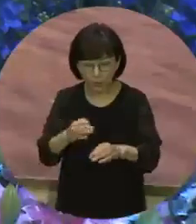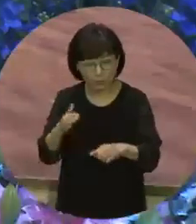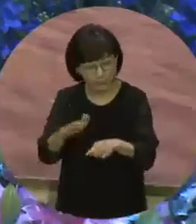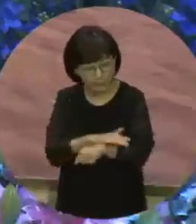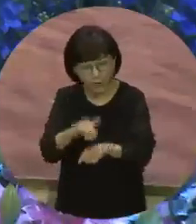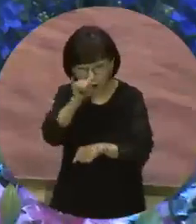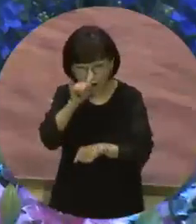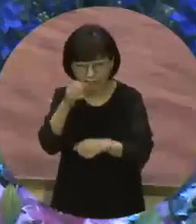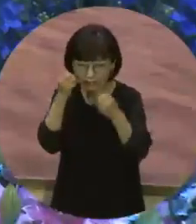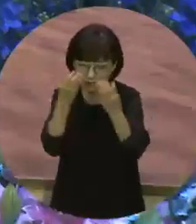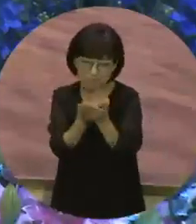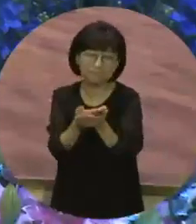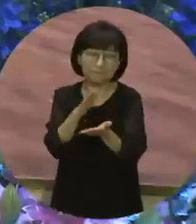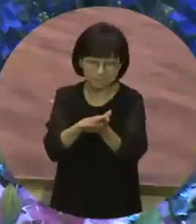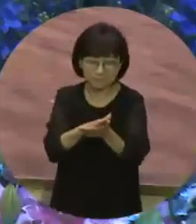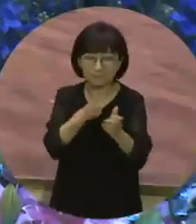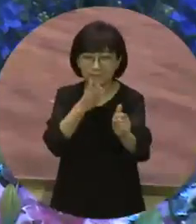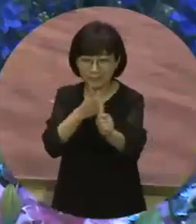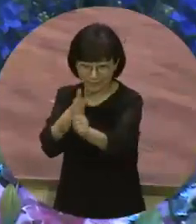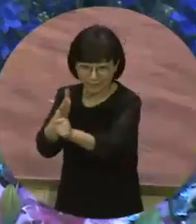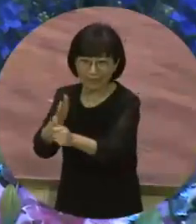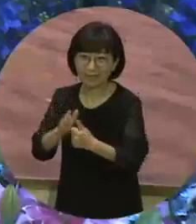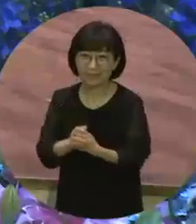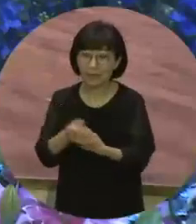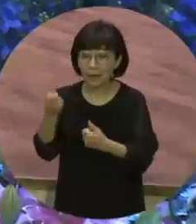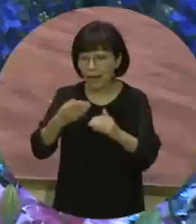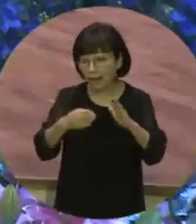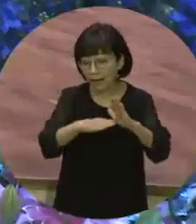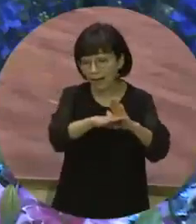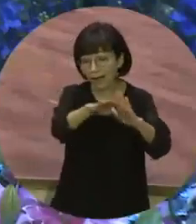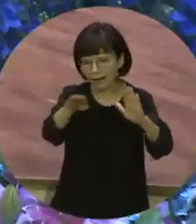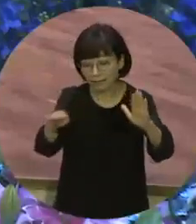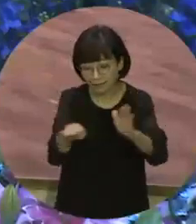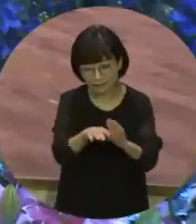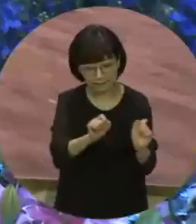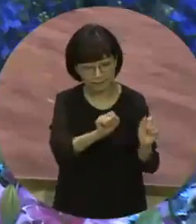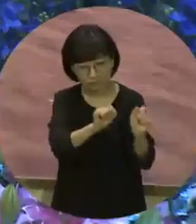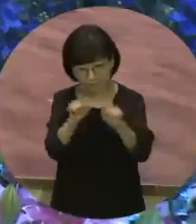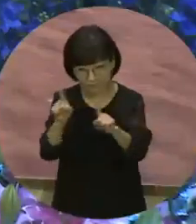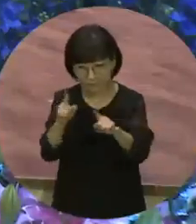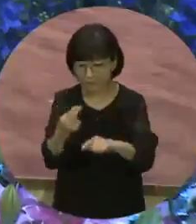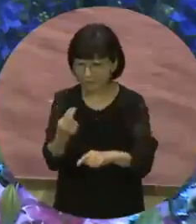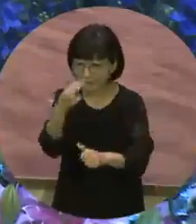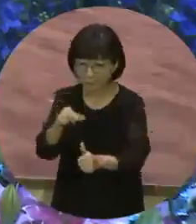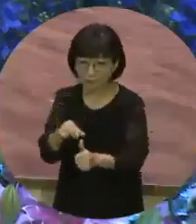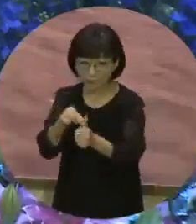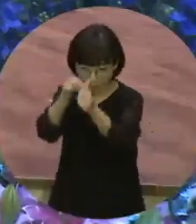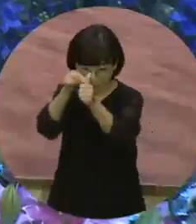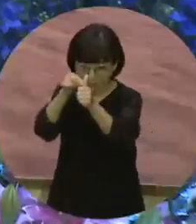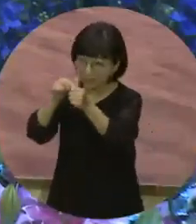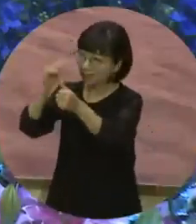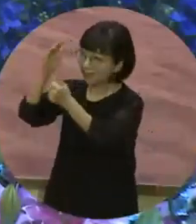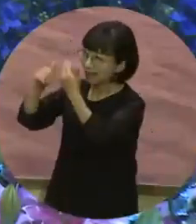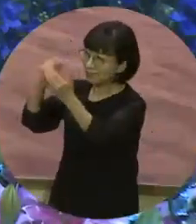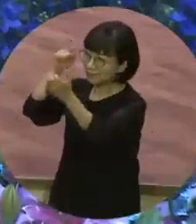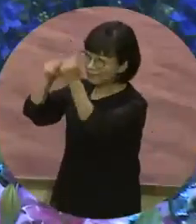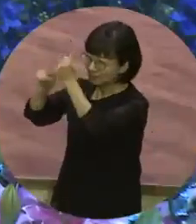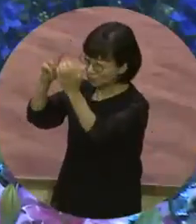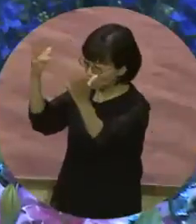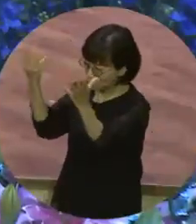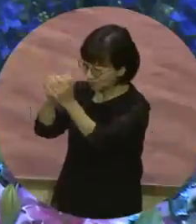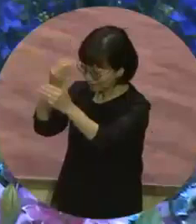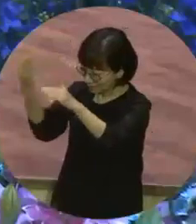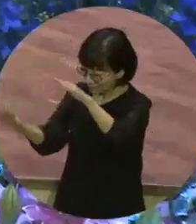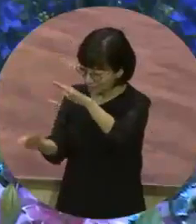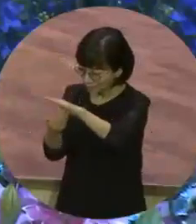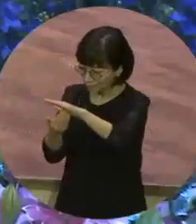정말 가정을 살리는, 생명을 살리는 하나님 뜻을 완전히 이루는데 쓰임